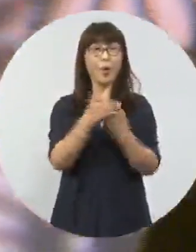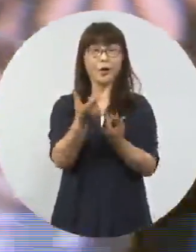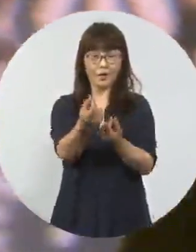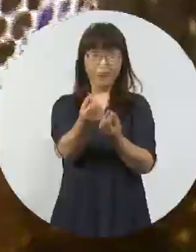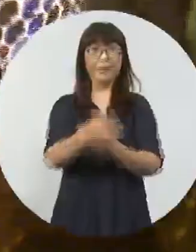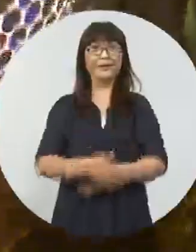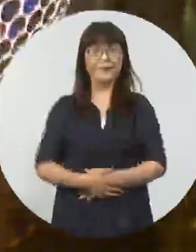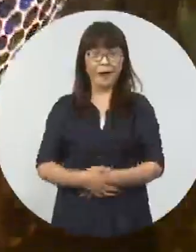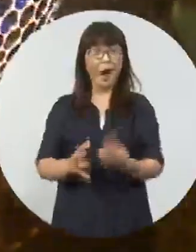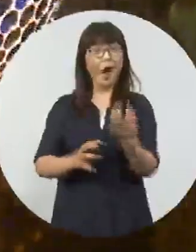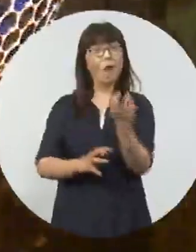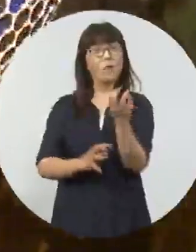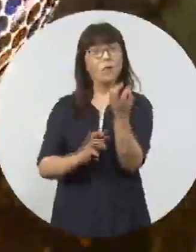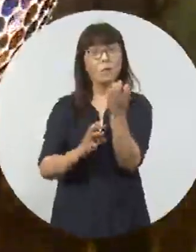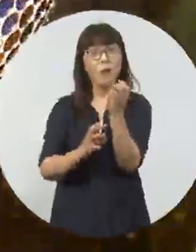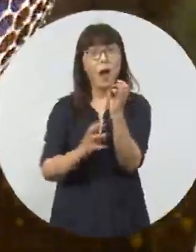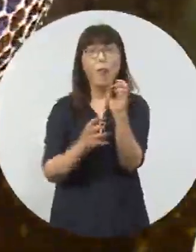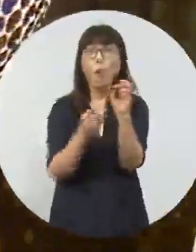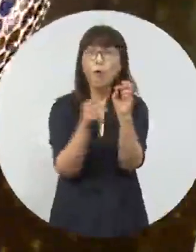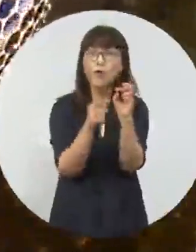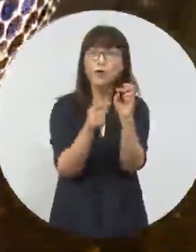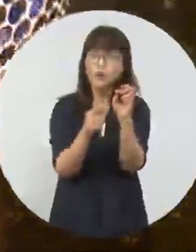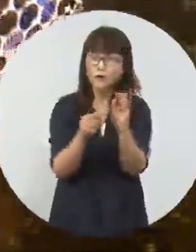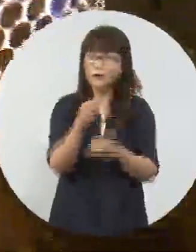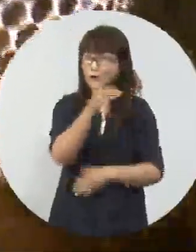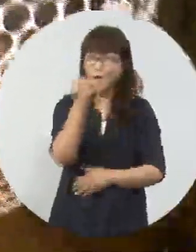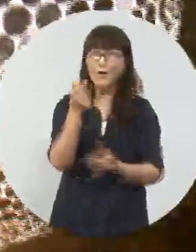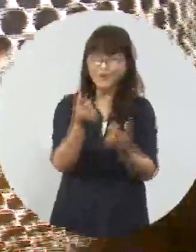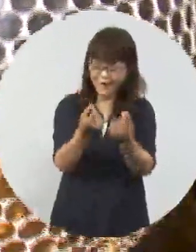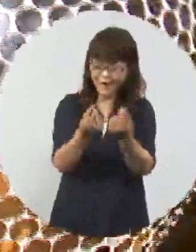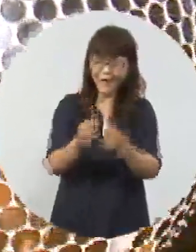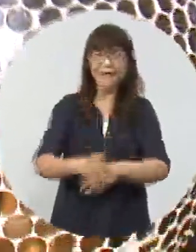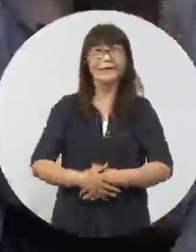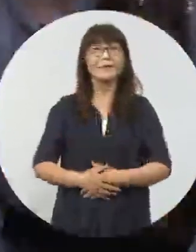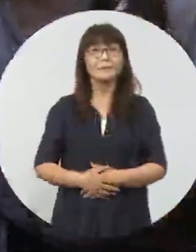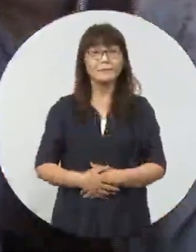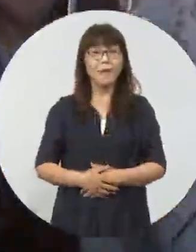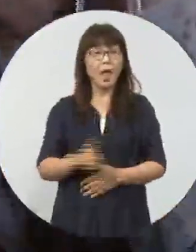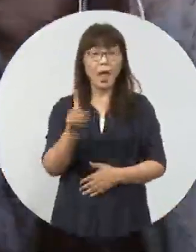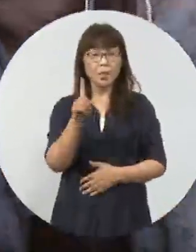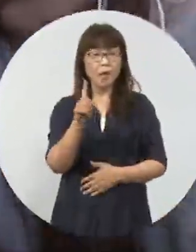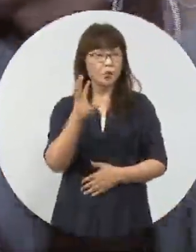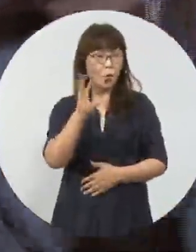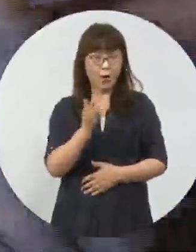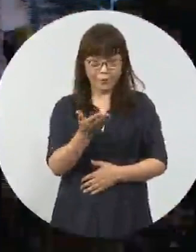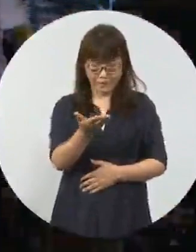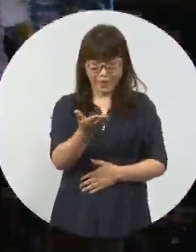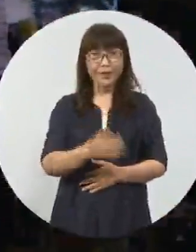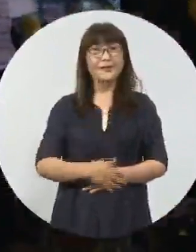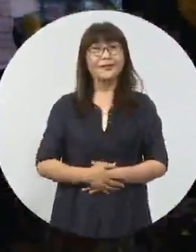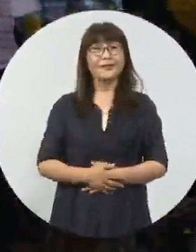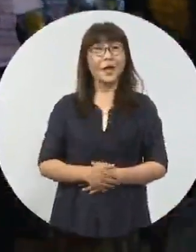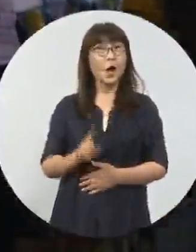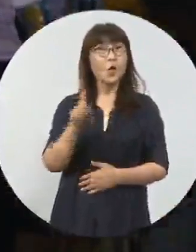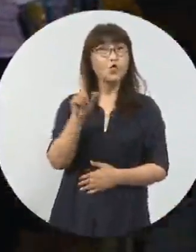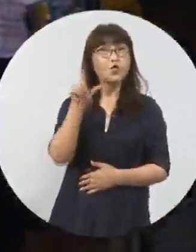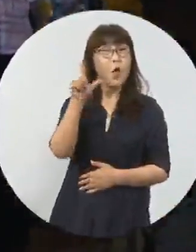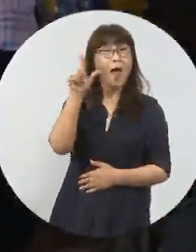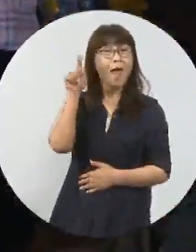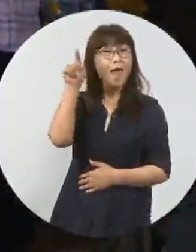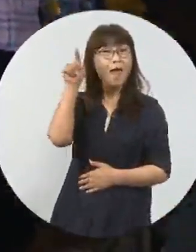？ ミラーボール。 ミラーボールすごかったね。何が一番すごかった？ 上